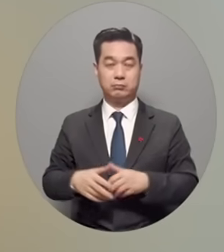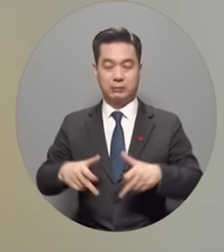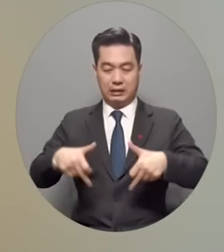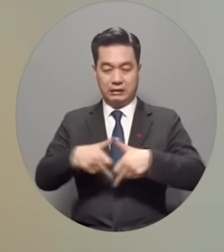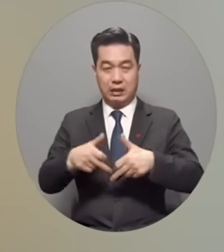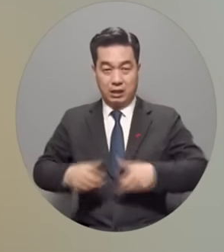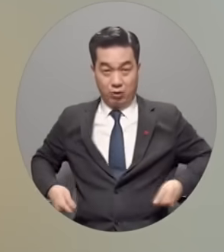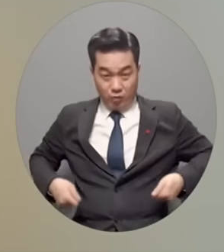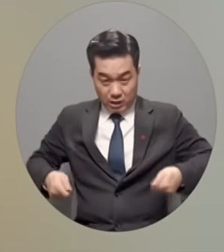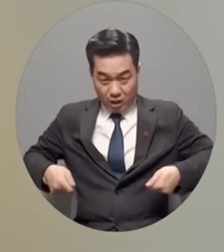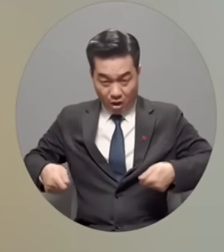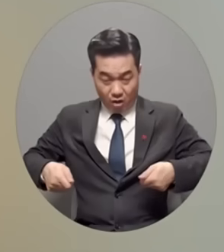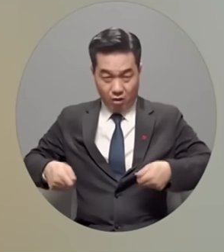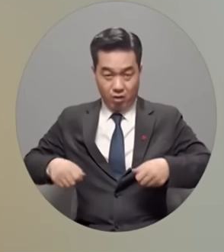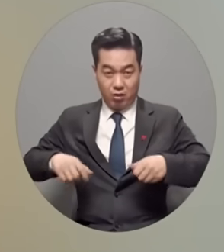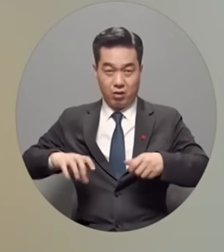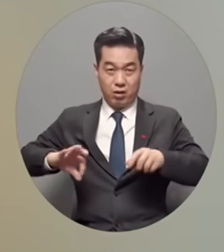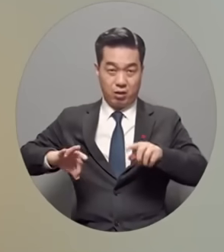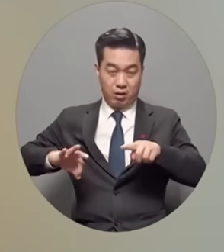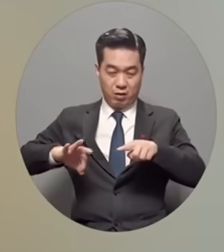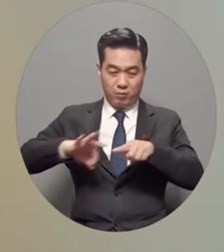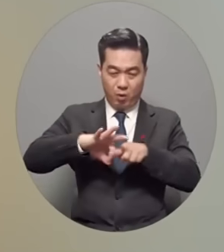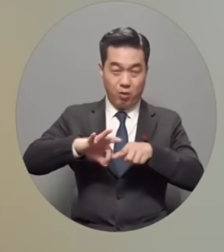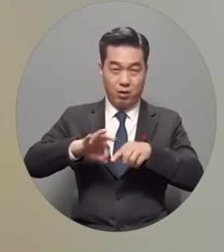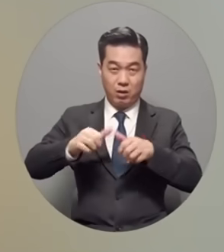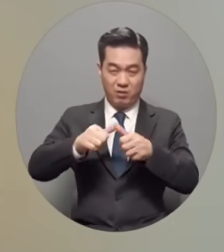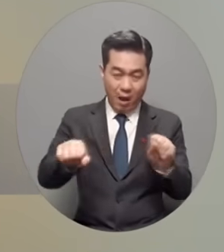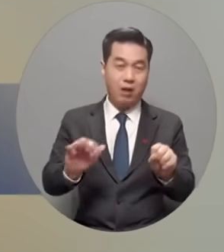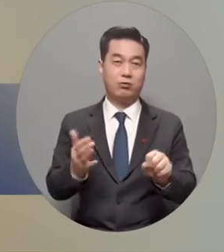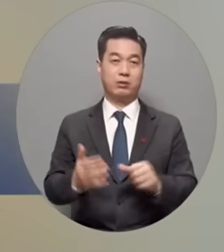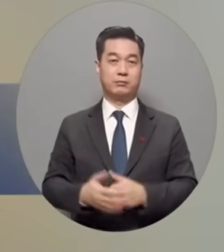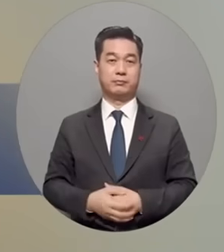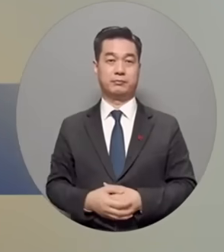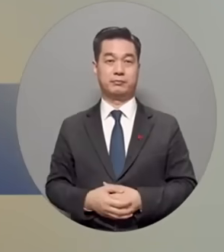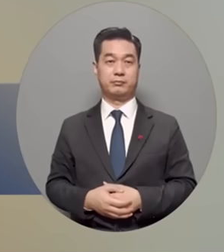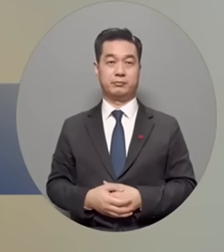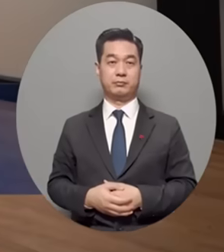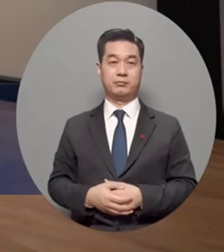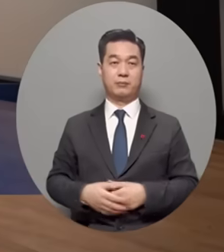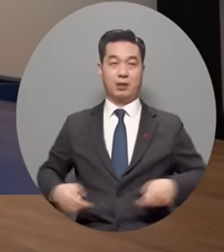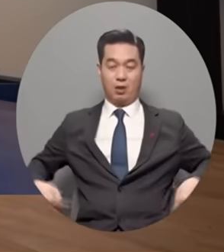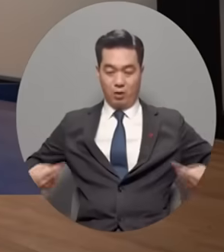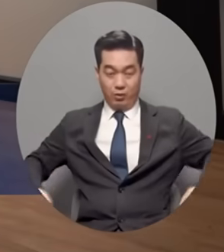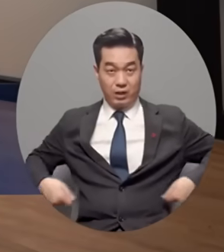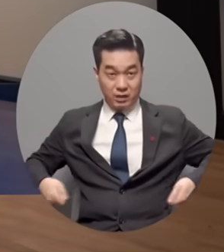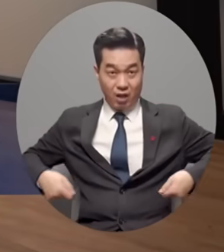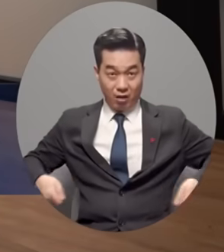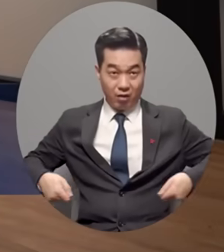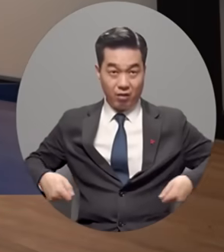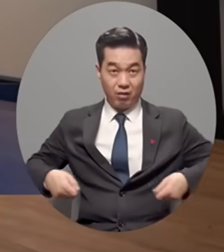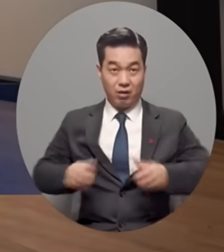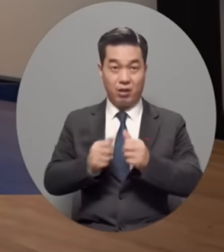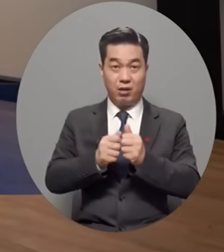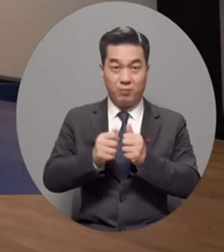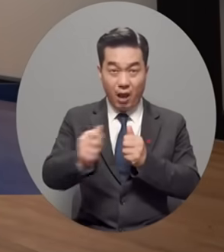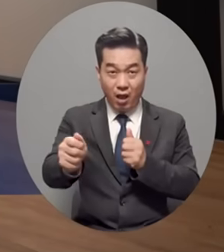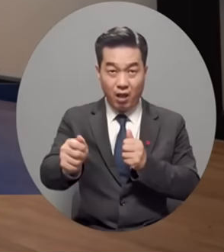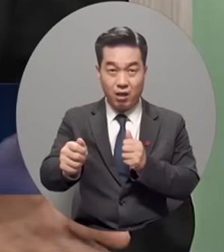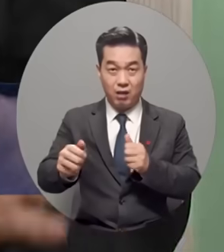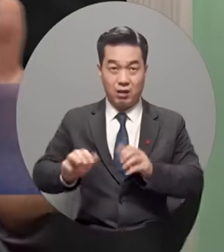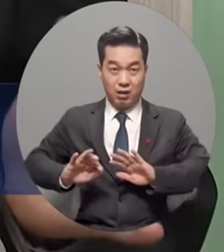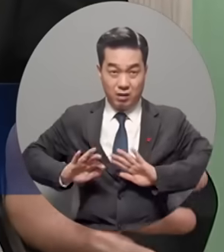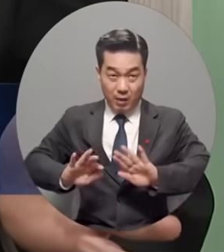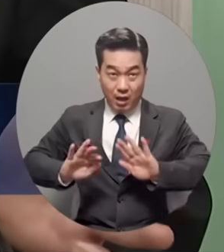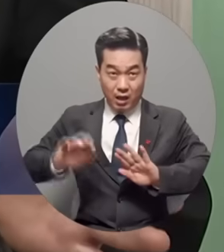타고 나오다 부딪히며 문이 깨진 겁니다. 휠체어로 자연스럽게 여닫이 문이라 가지고 밀면서